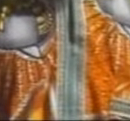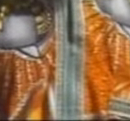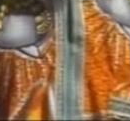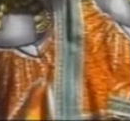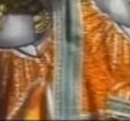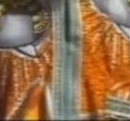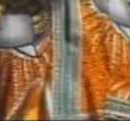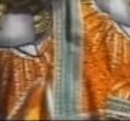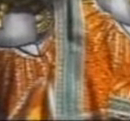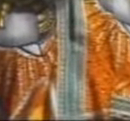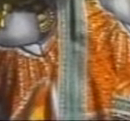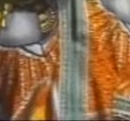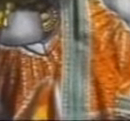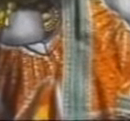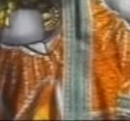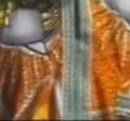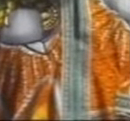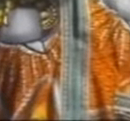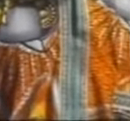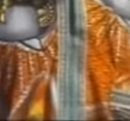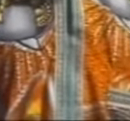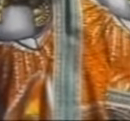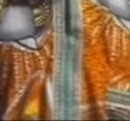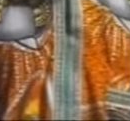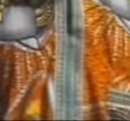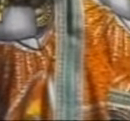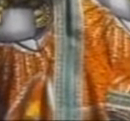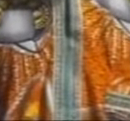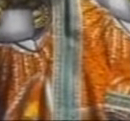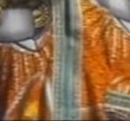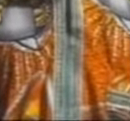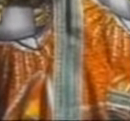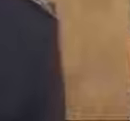actions dans ce sens où l'épanouissement de tous